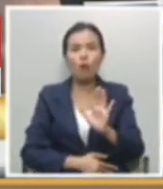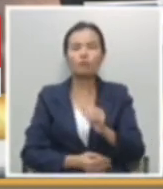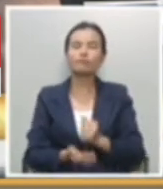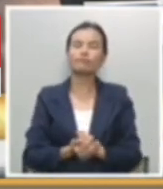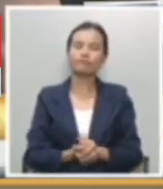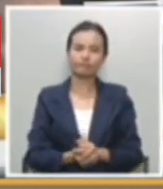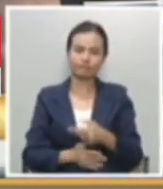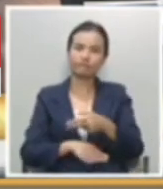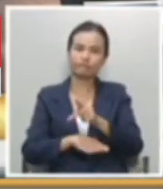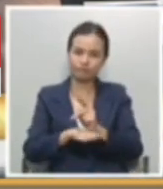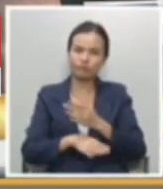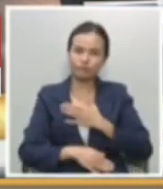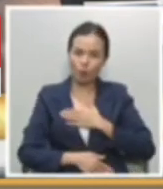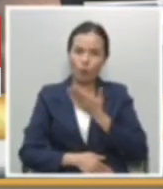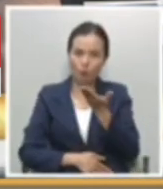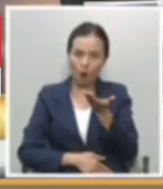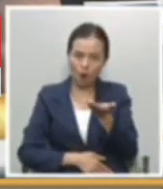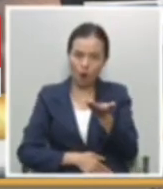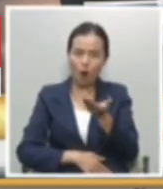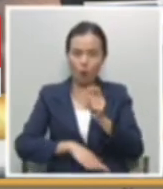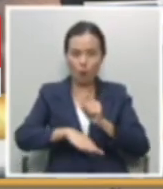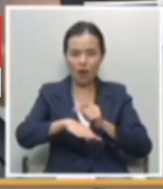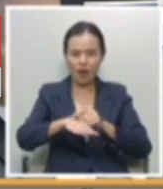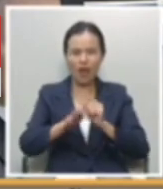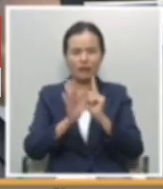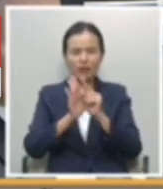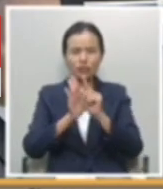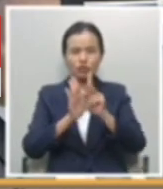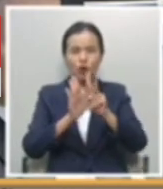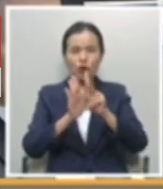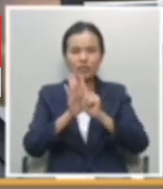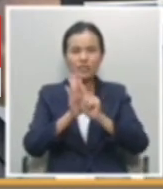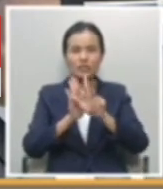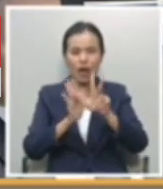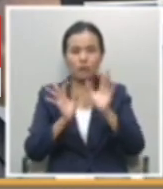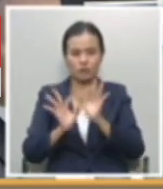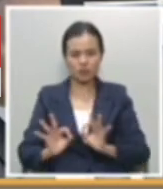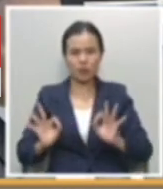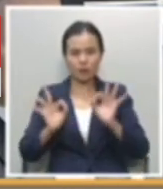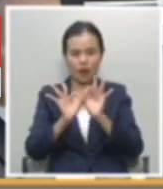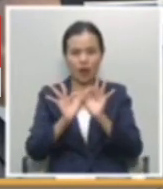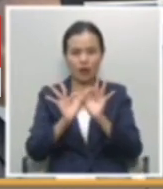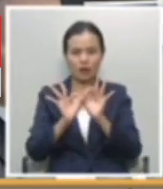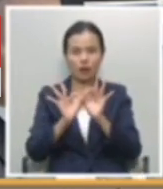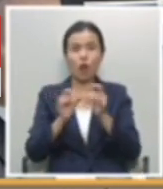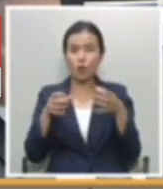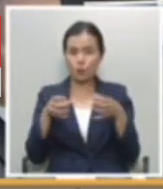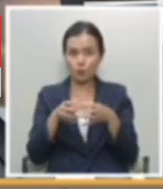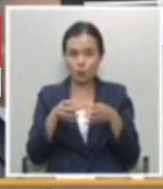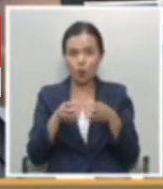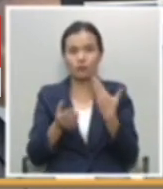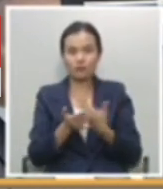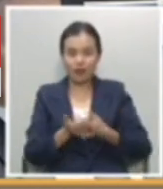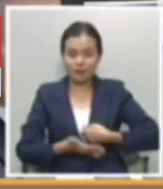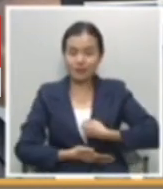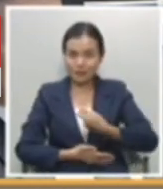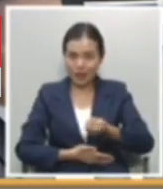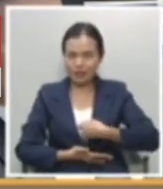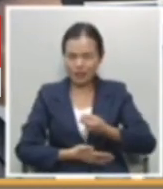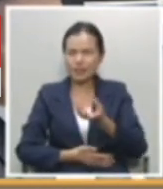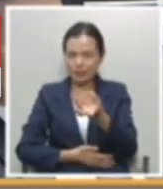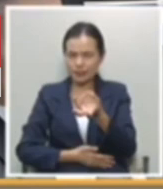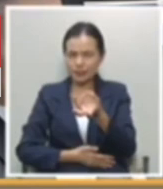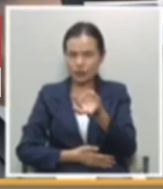คารพครับผมขอเวลาเพื่อนๆอีกสัก 2-3 นาทีเป็นประเด็นสำคัญผมขอเข้าไปในหมวดรายจ่ายแต่นิดเดีย